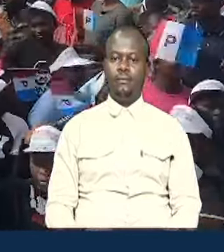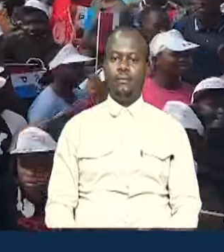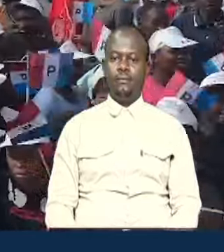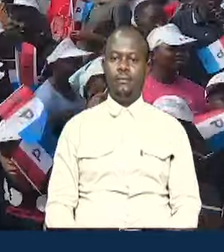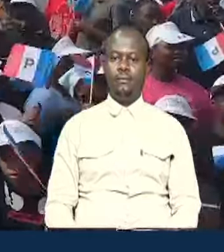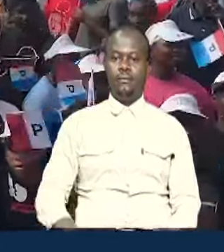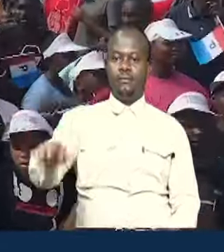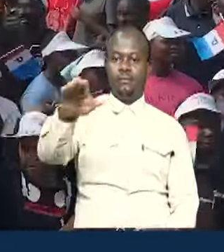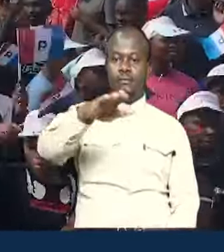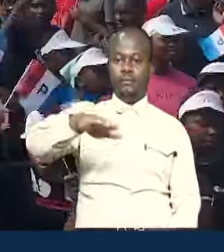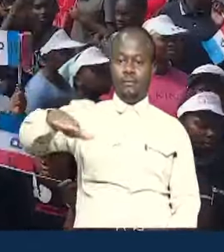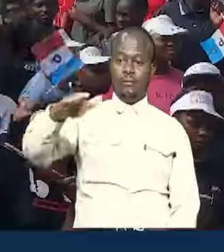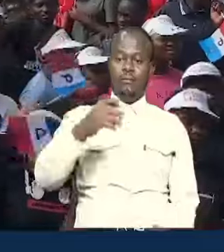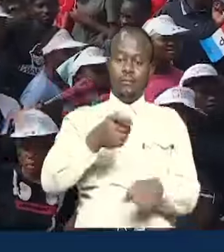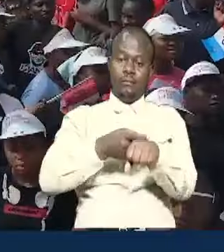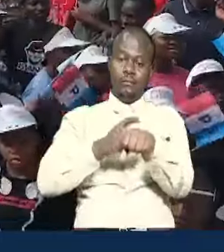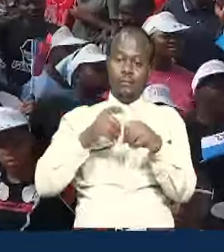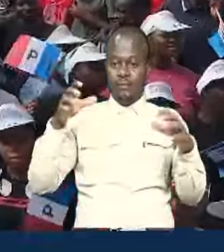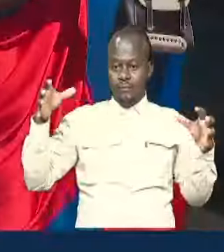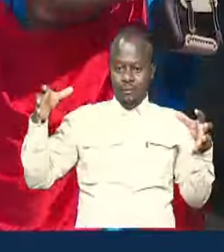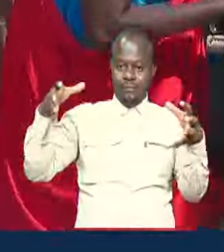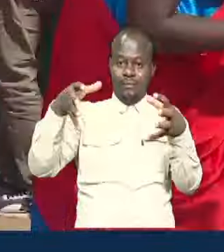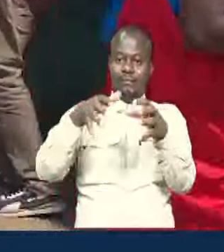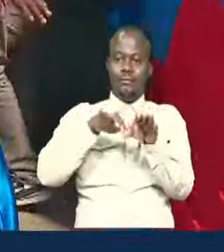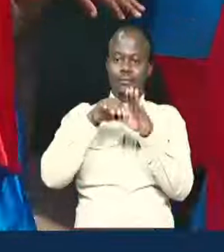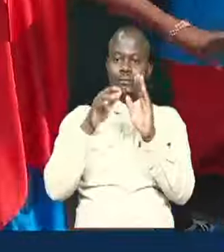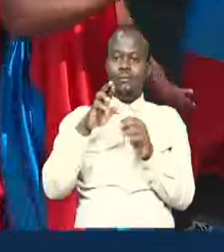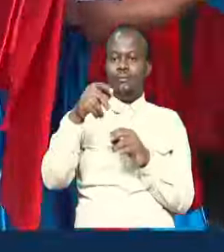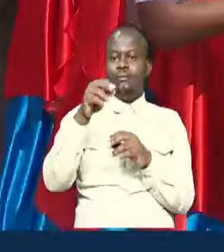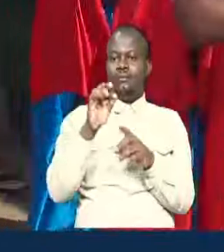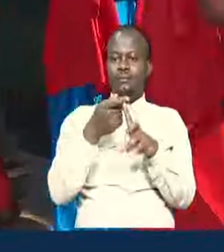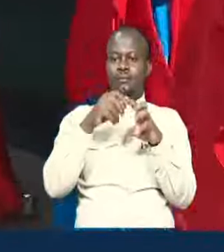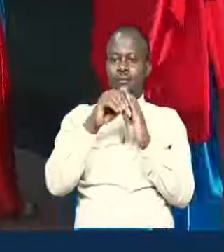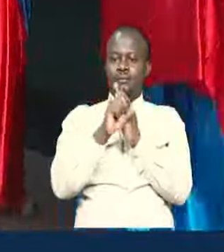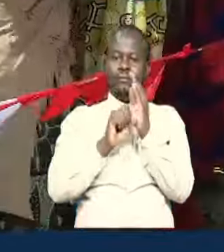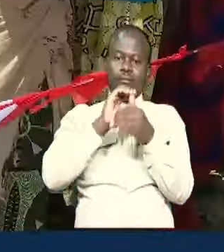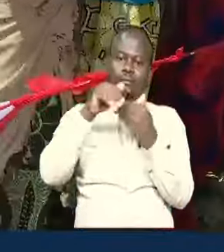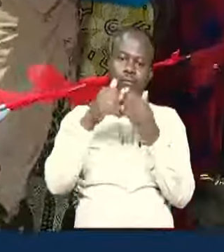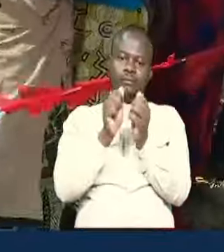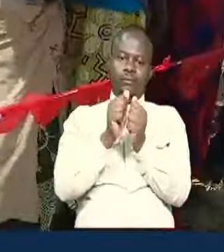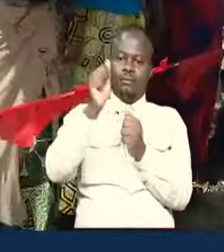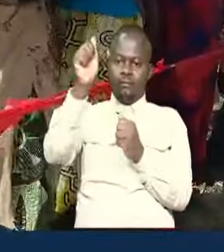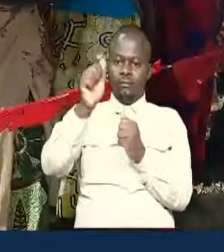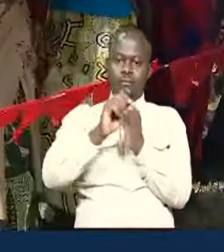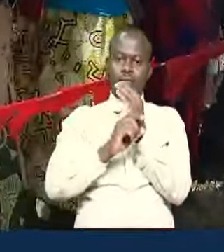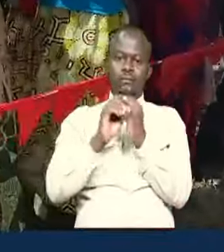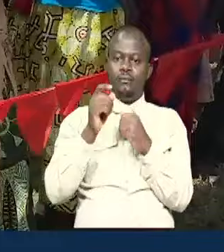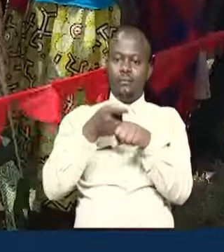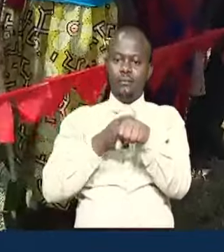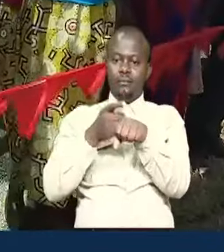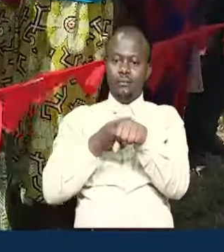Muri stade Ubworoherane niho hahuriye imbaga y'abanyamuryango ba FPR Inkotanyi baturutse mu mirenge yose 15 higize akarere ka